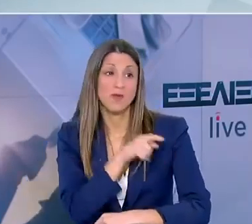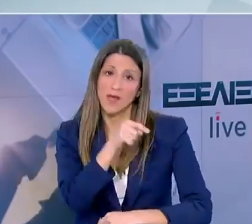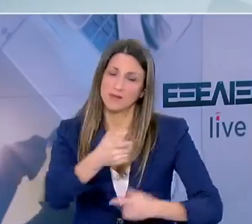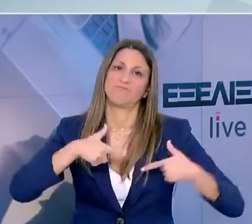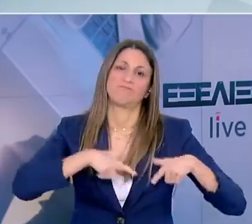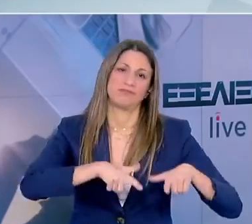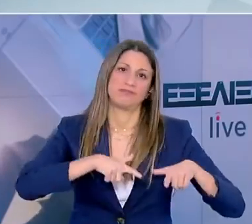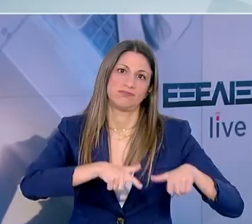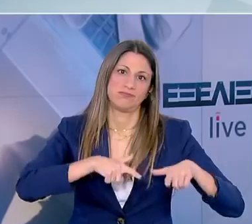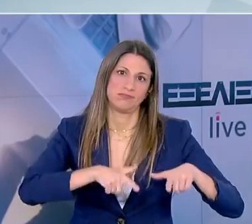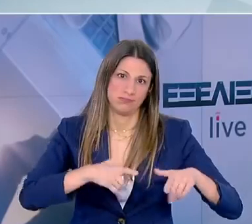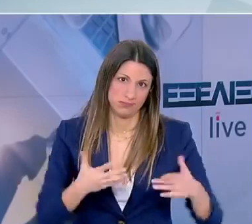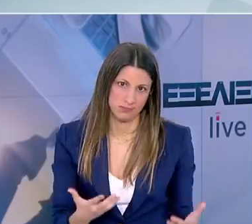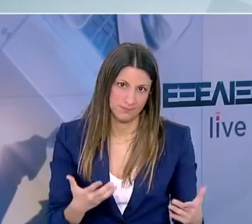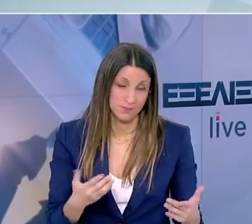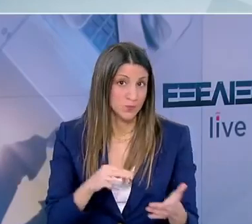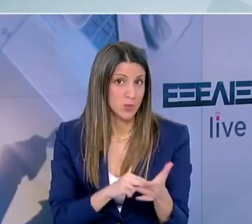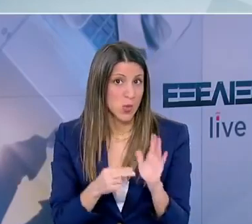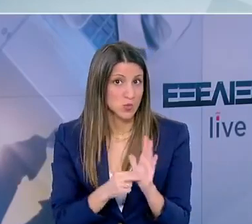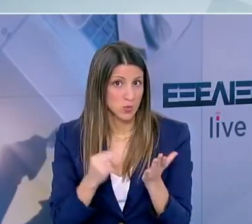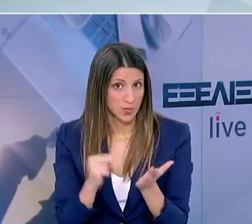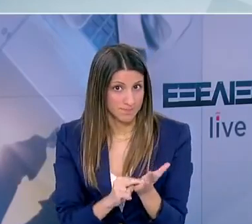μέτρα για να μην εκτεθούμε στον κορονοϊό.